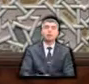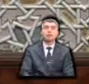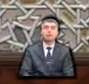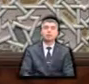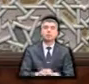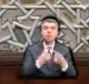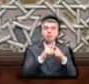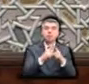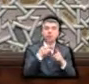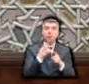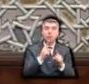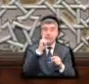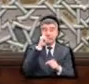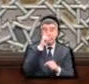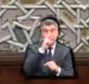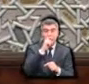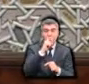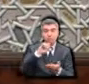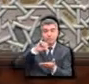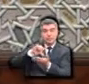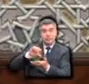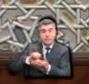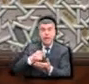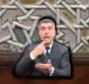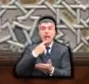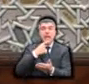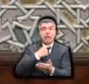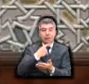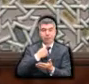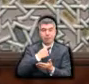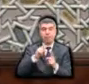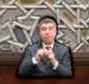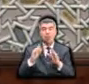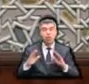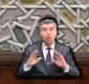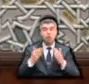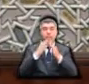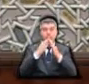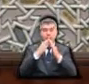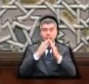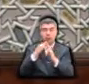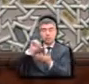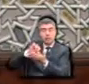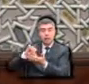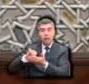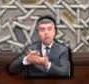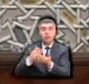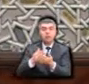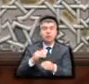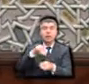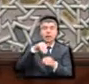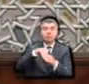يتعاطي مع الظروف القاسية لسكان الأطلس والريف والهضاب الشرقية والجنوبية لسيدات والسادة النواب